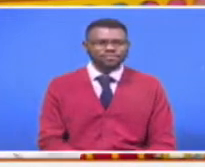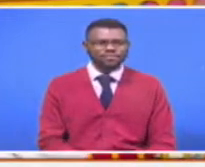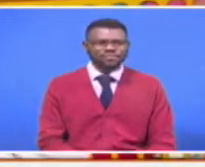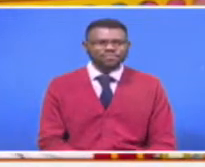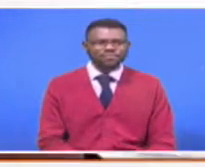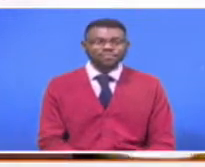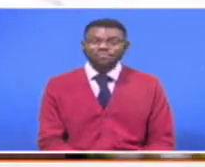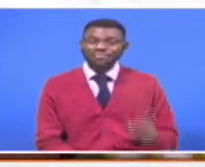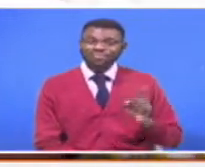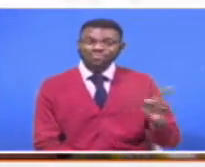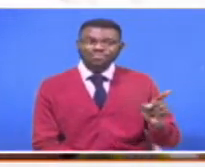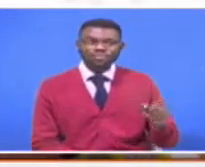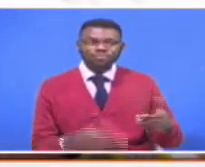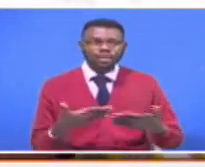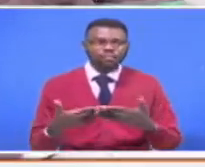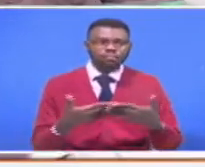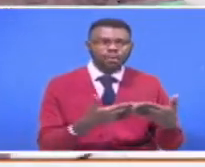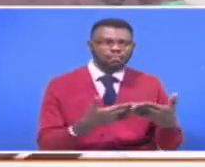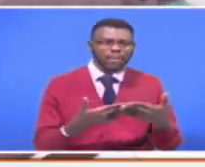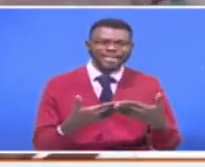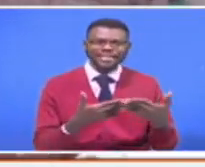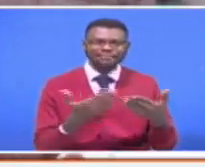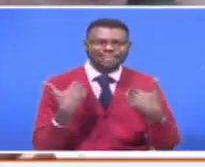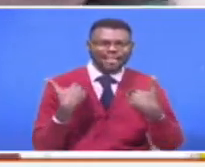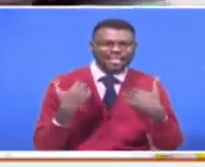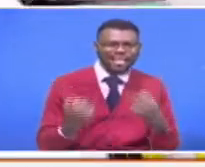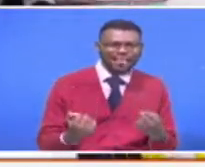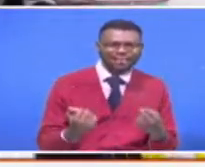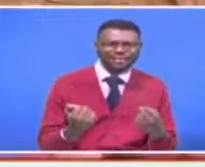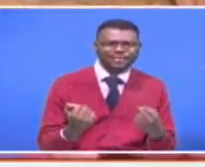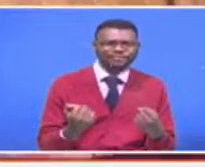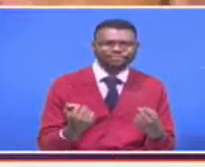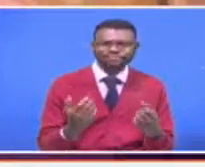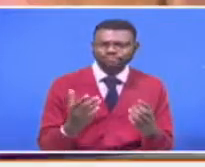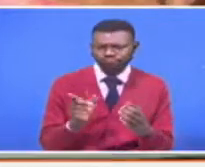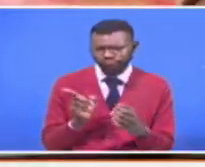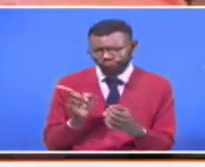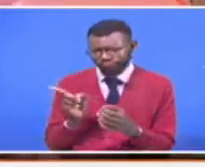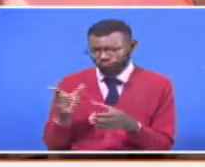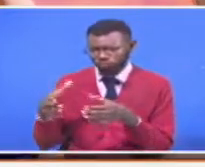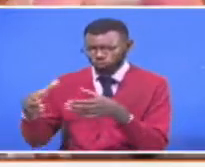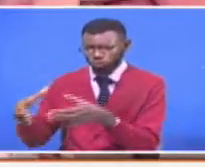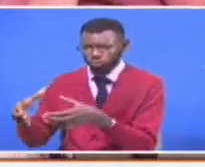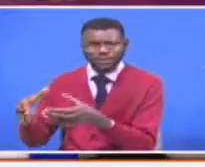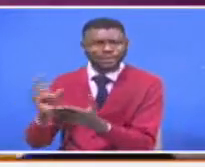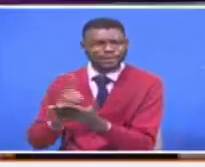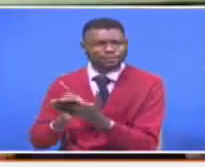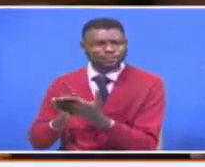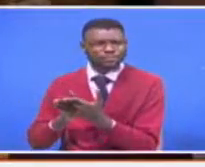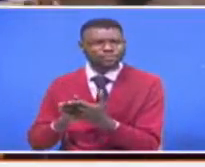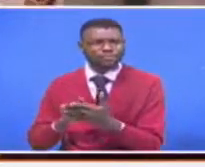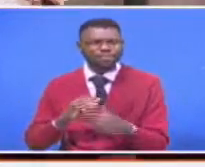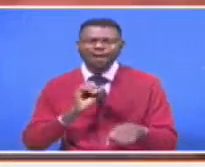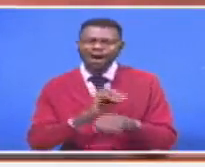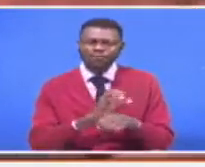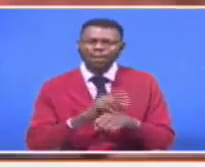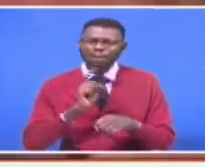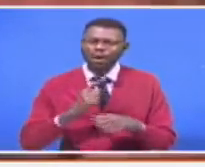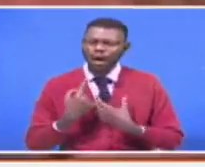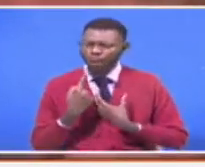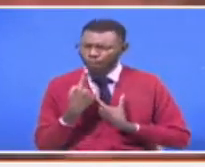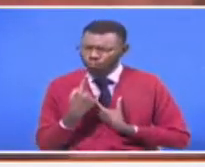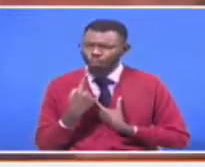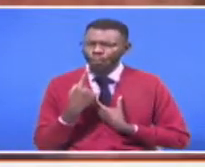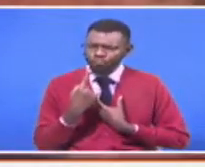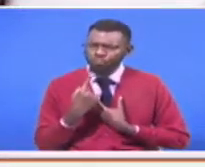Ili mwanawe awe na afya njema, wataalamu wa lishe bora wanashauri kwamba ni sharti amnyonyeshe ipasavyo kwa